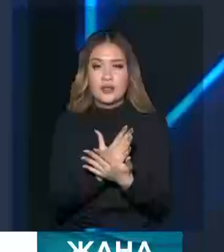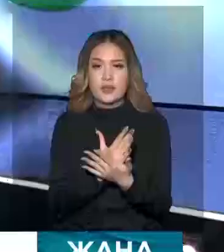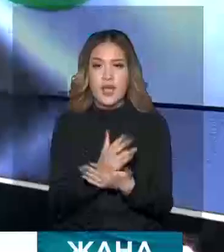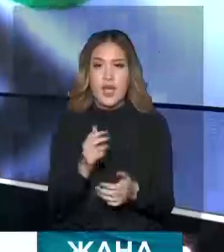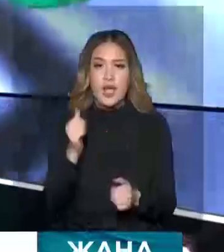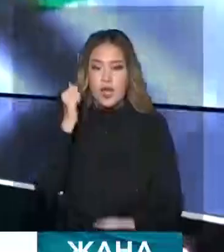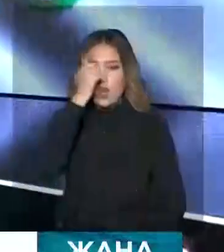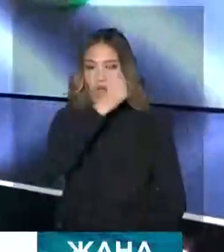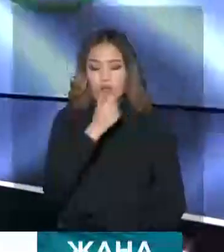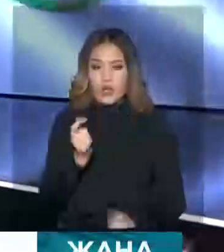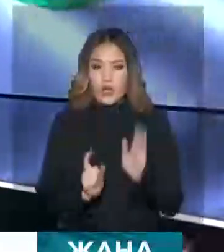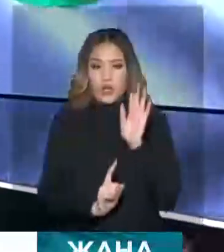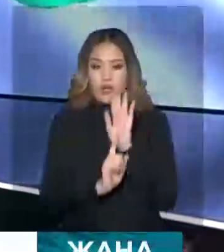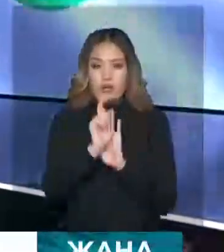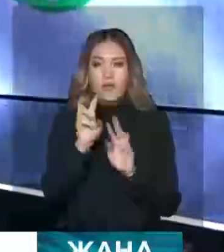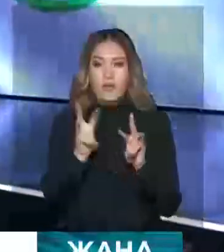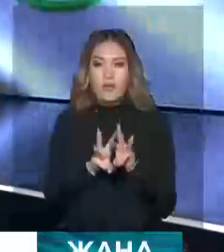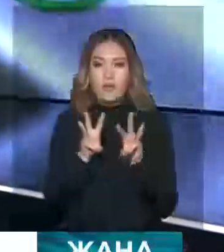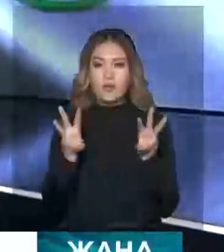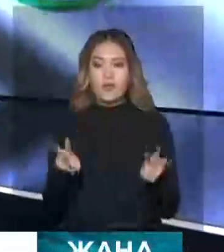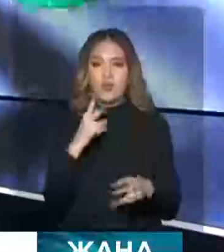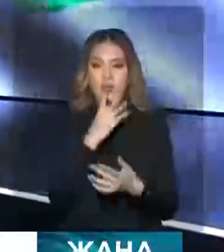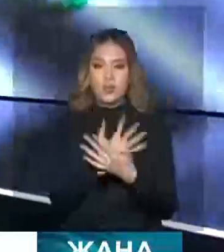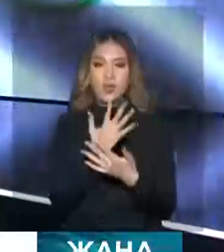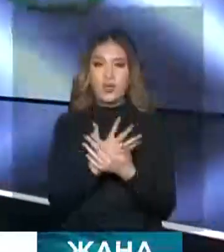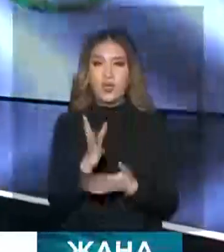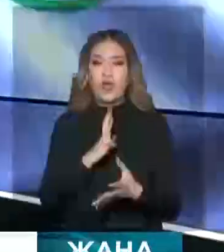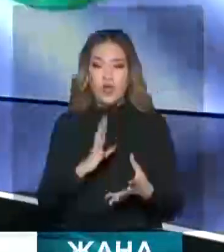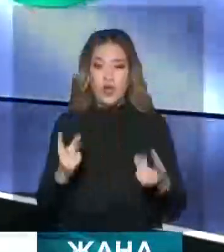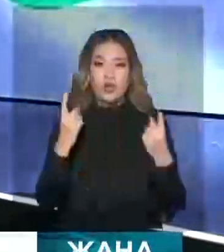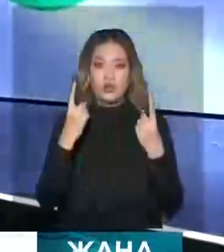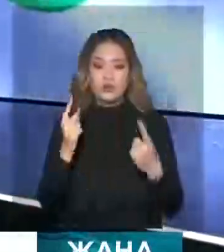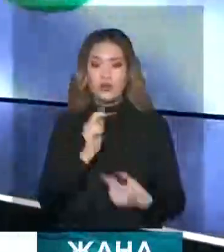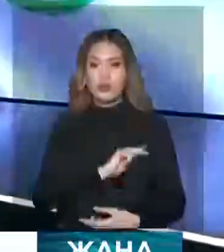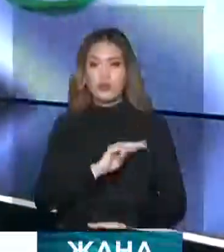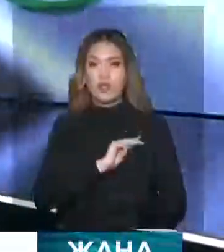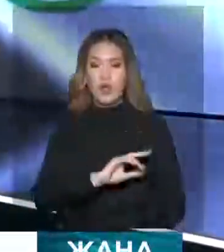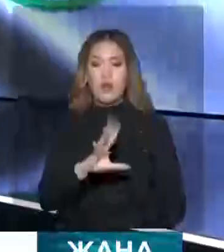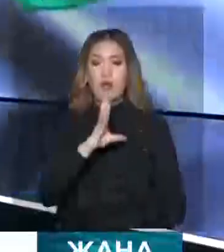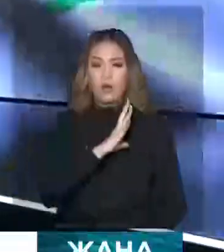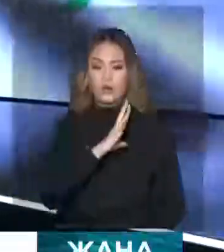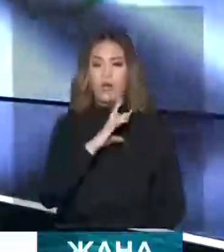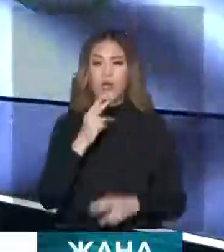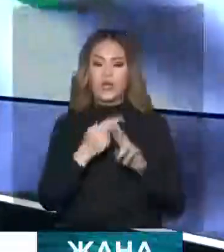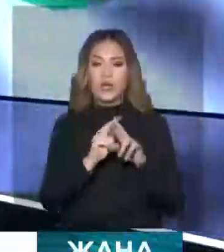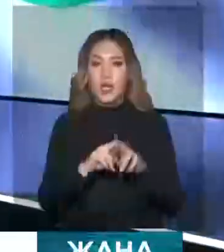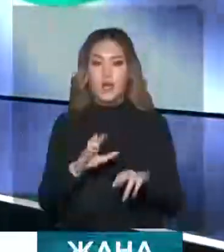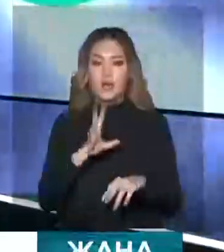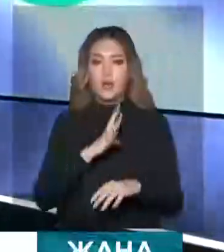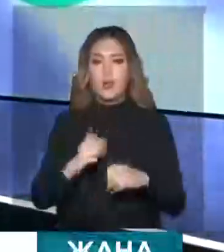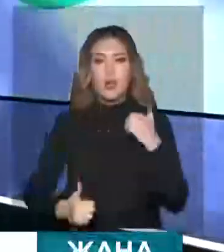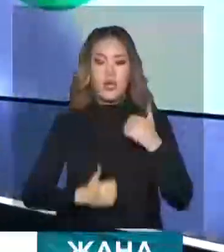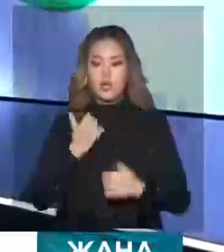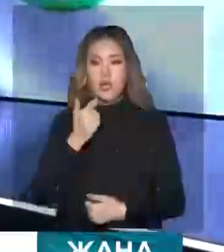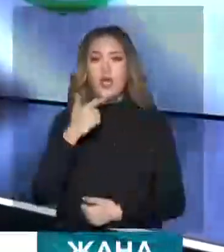жыл басынан бастап министрлік тарапынан ауқымды жұмыстар жүргізілді. Енді былай айтқан кезде бір мақтанышпен